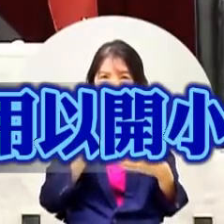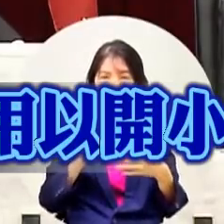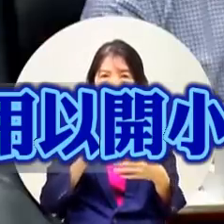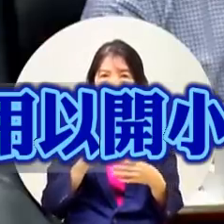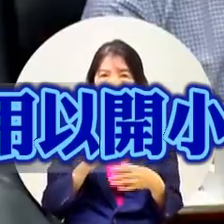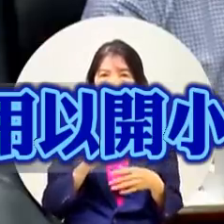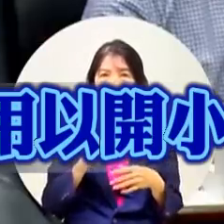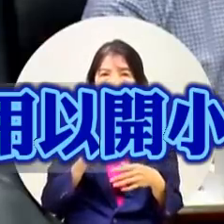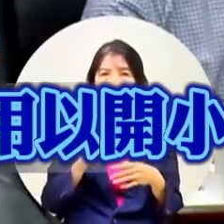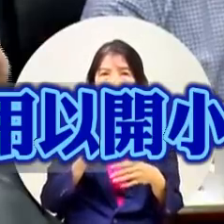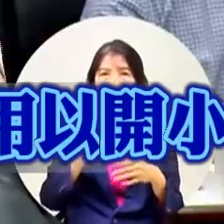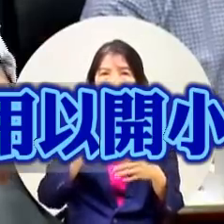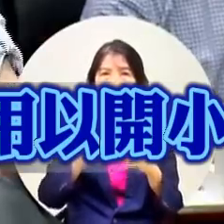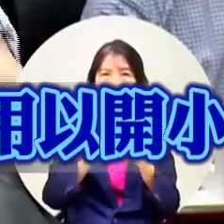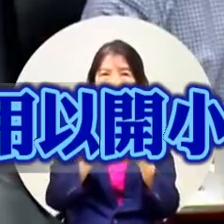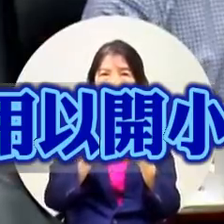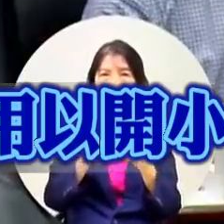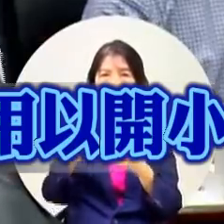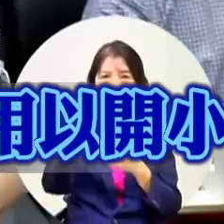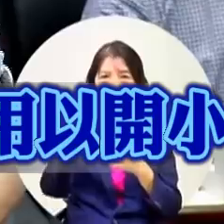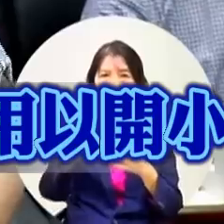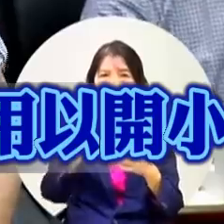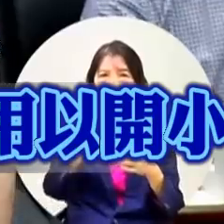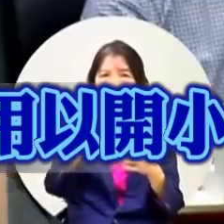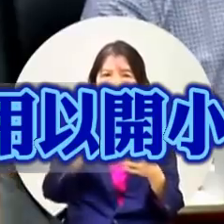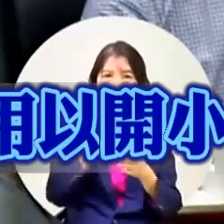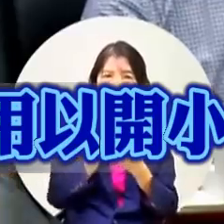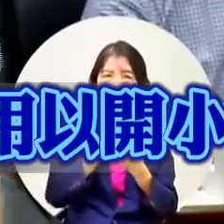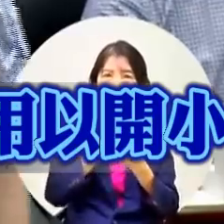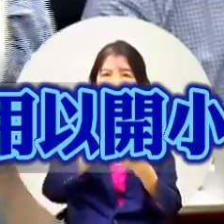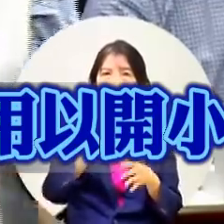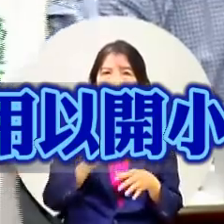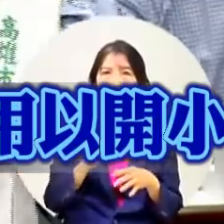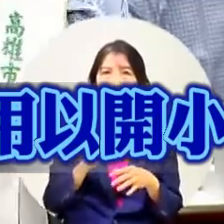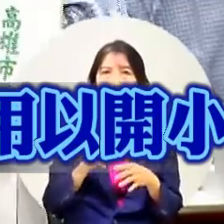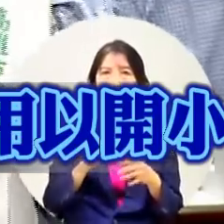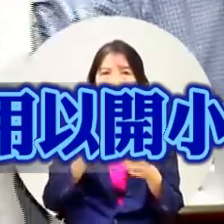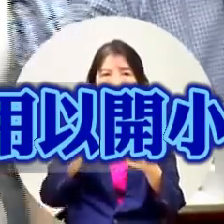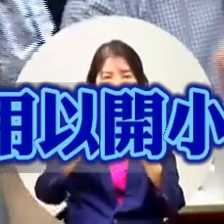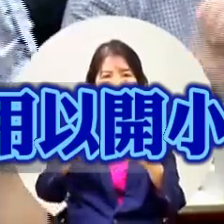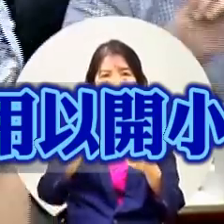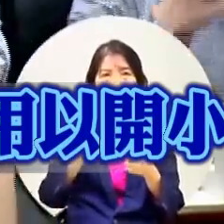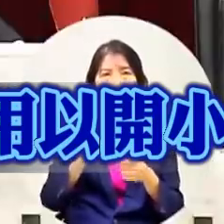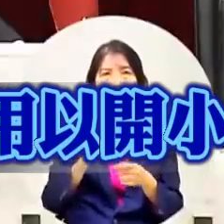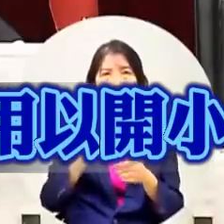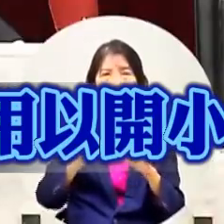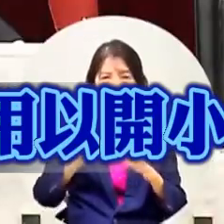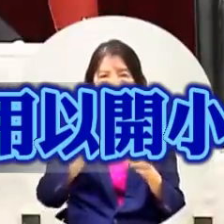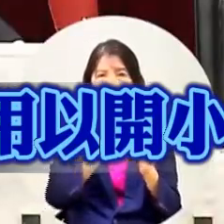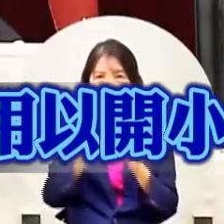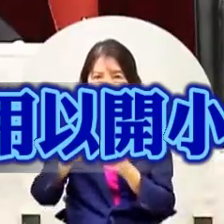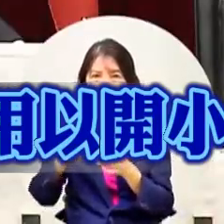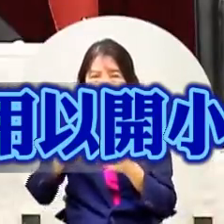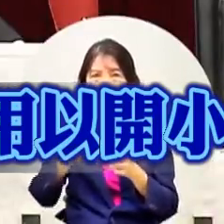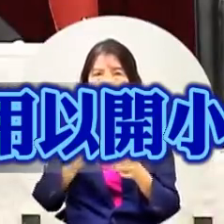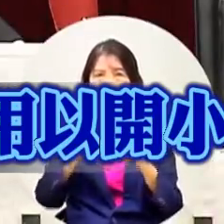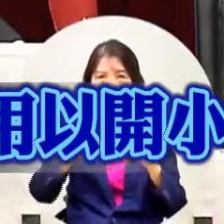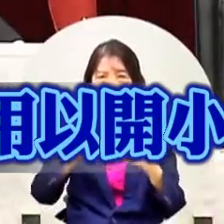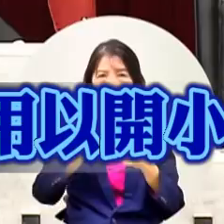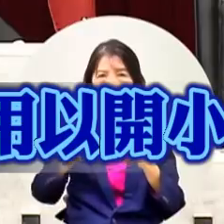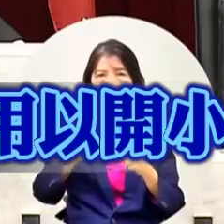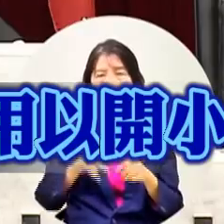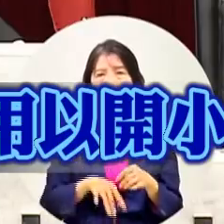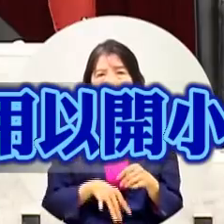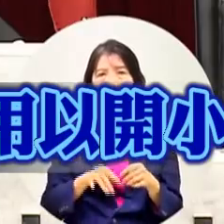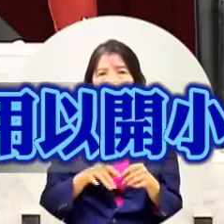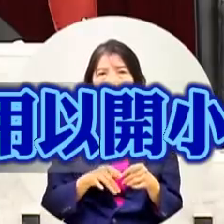这咱的时间权，你麦 哥讲。哦，那个波。 议长，已经两分钟了，拖了两分钟。 我 需要 你啊，等 两分钟的时间。 那